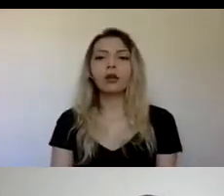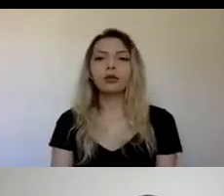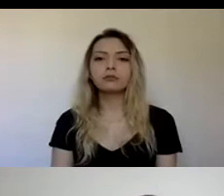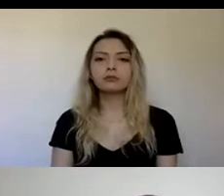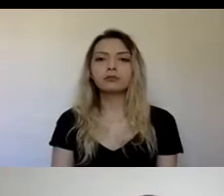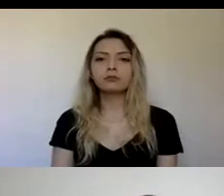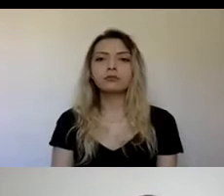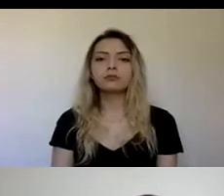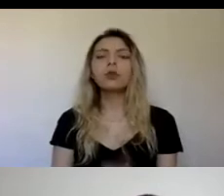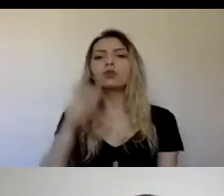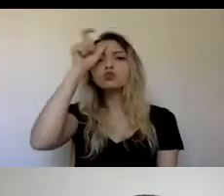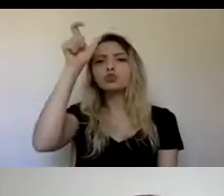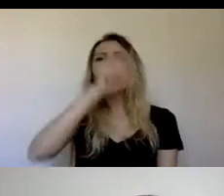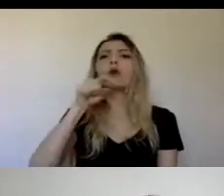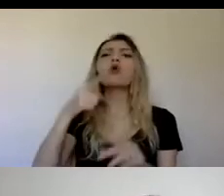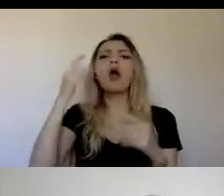imzaladı ve onayladı.